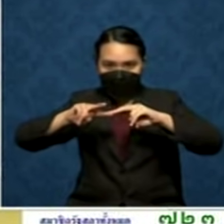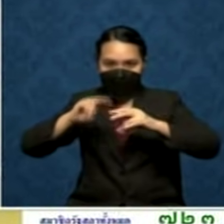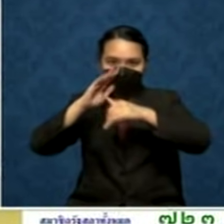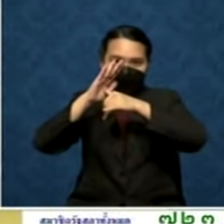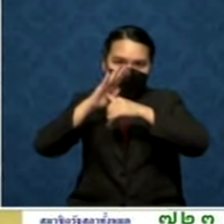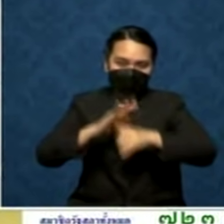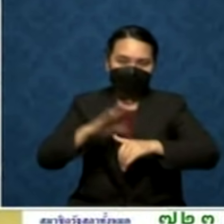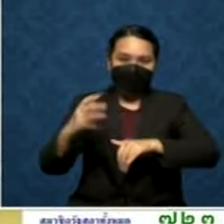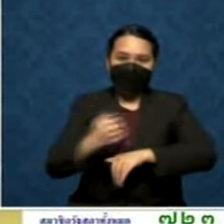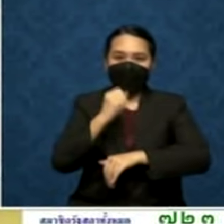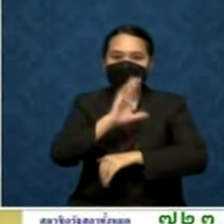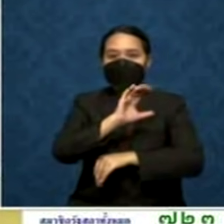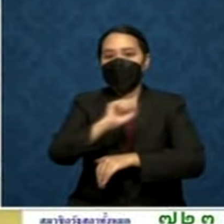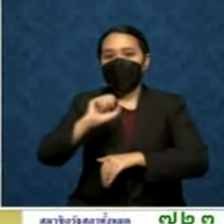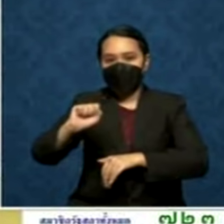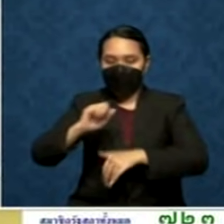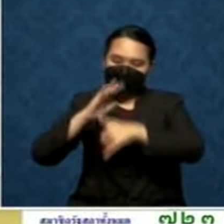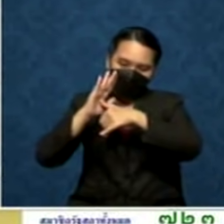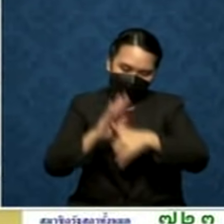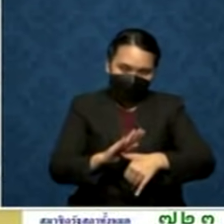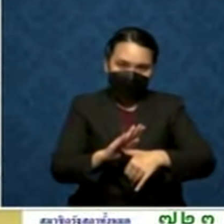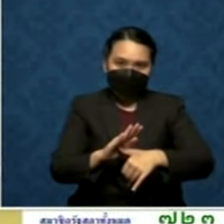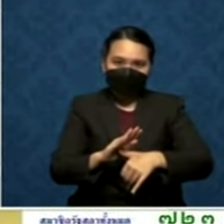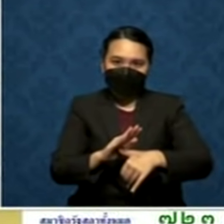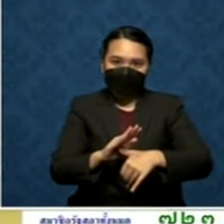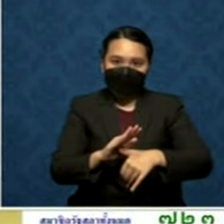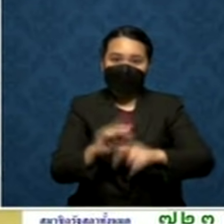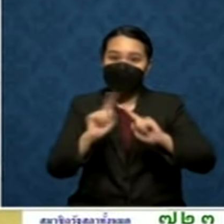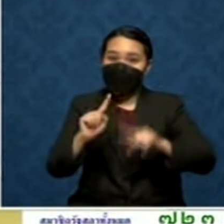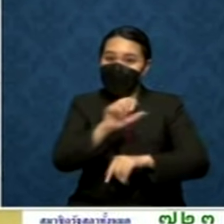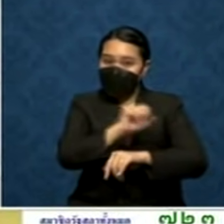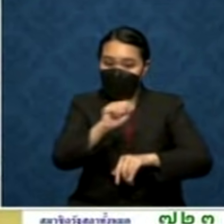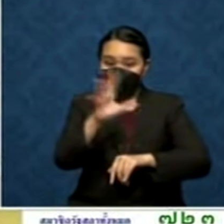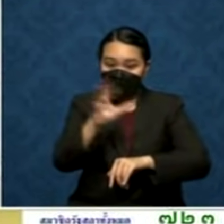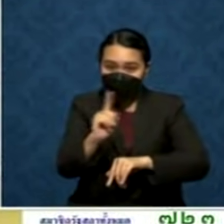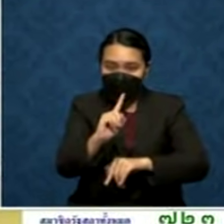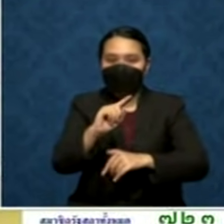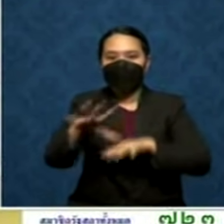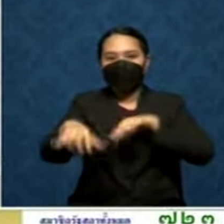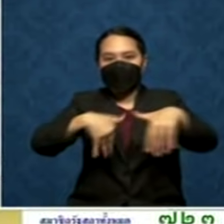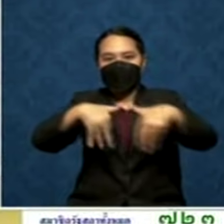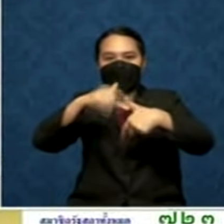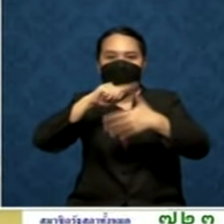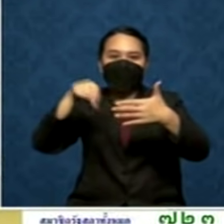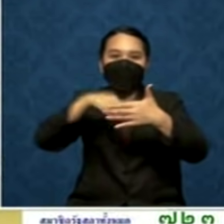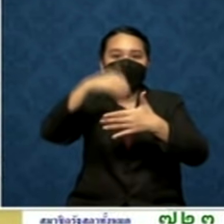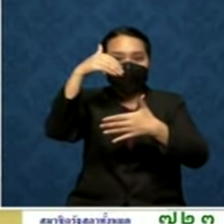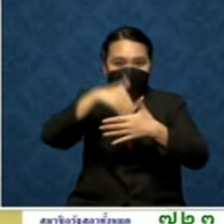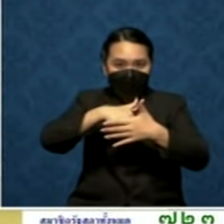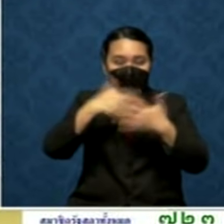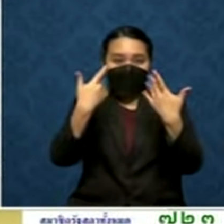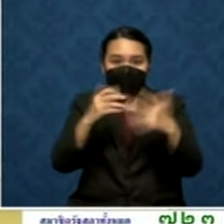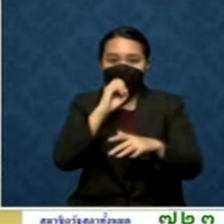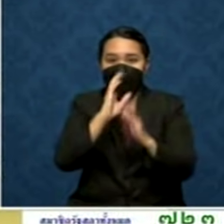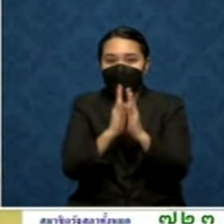อำนาจของสภาผู้แทนราษฎรแห่งนี้มีที่มาจากการเลือกตั้งค่าหน่วยอ้างครับอ้าใน